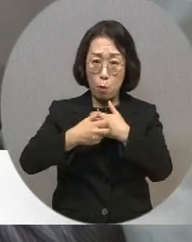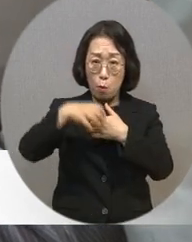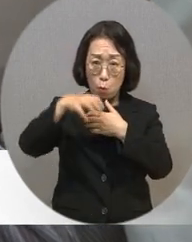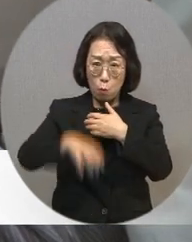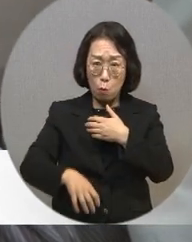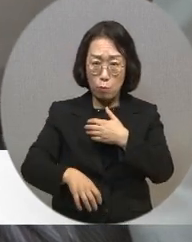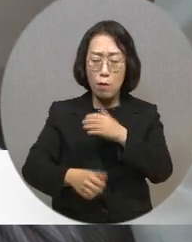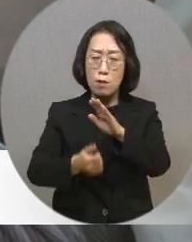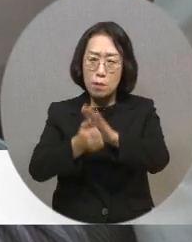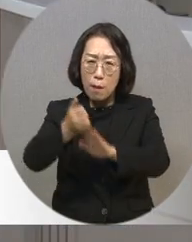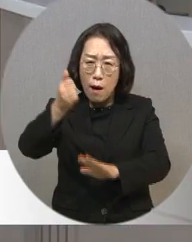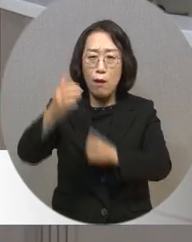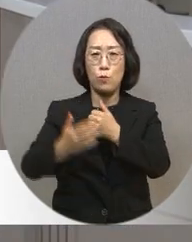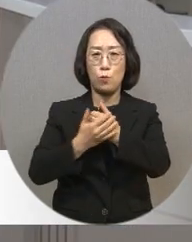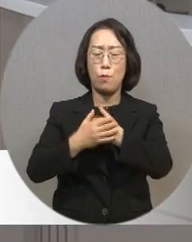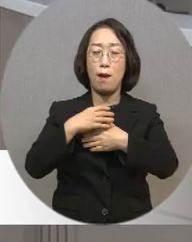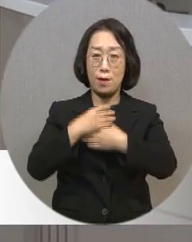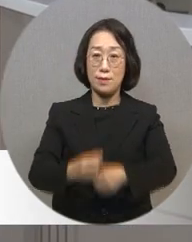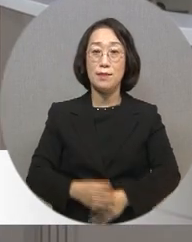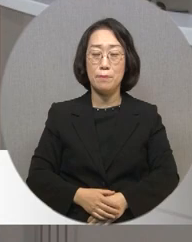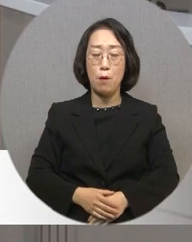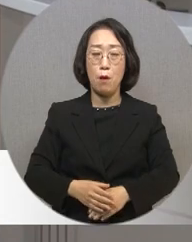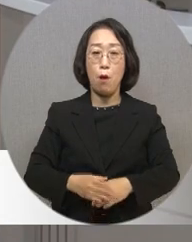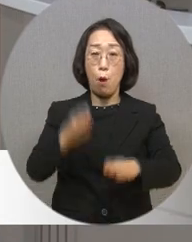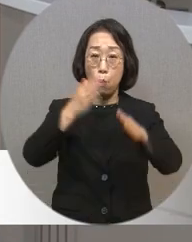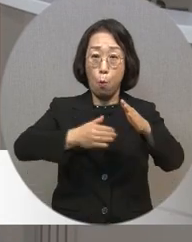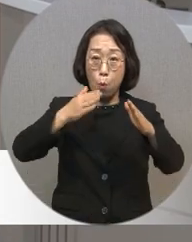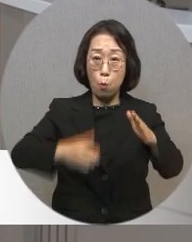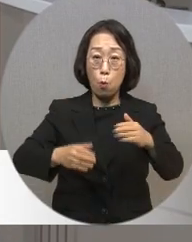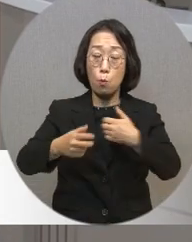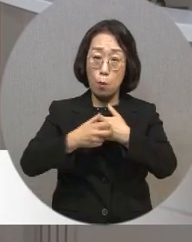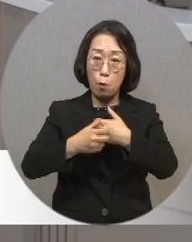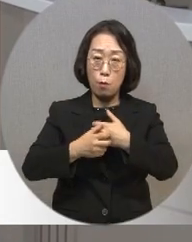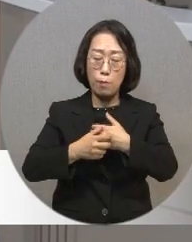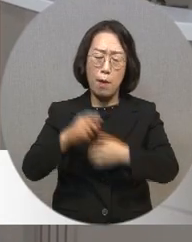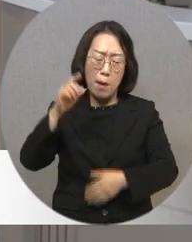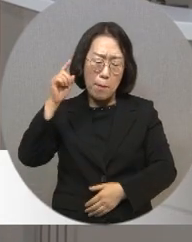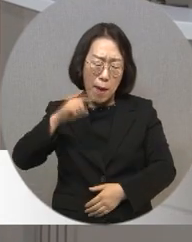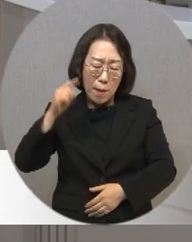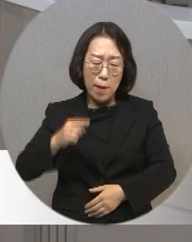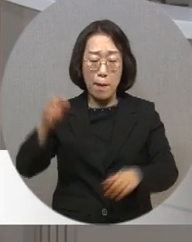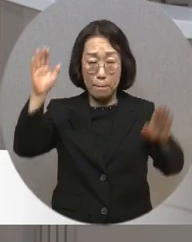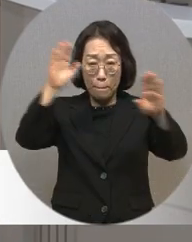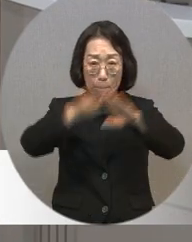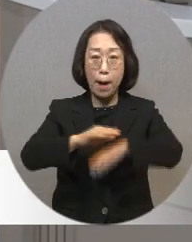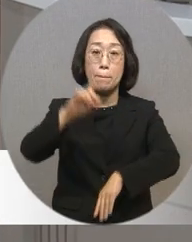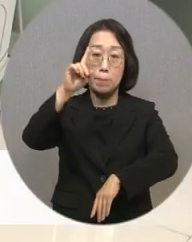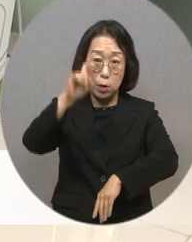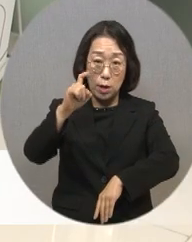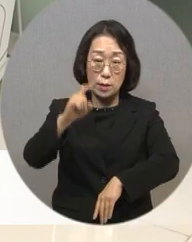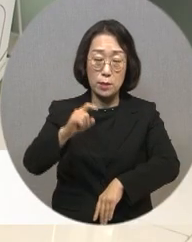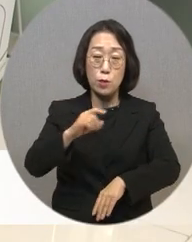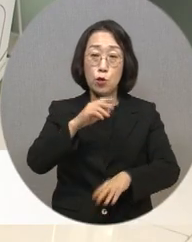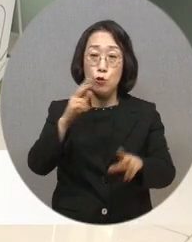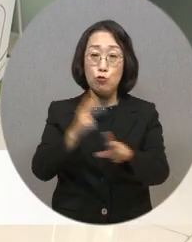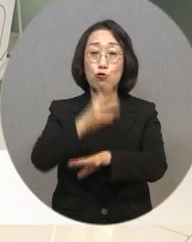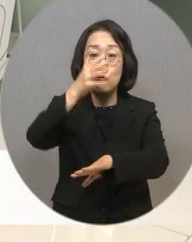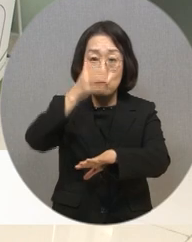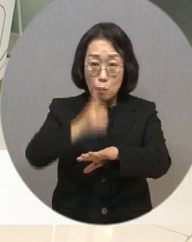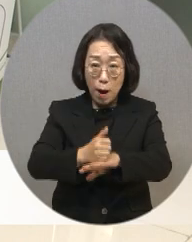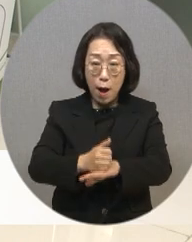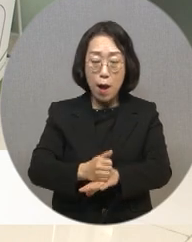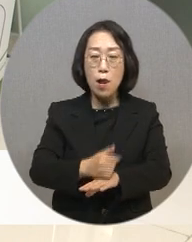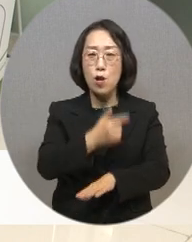같습니다. 공공심야 어린이병원은 1년 365일 평일 밤 11시, 주말 및 공휴일 오후